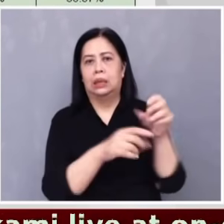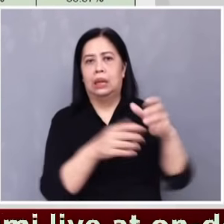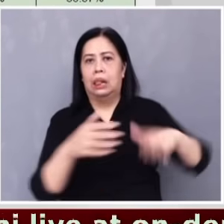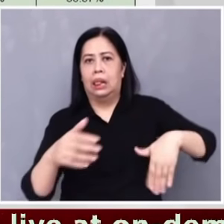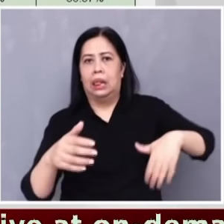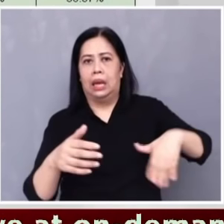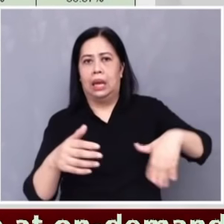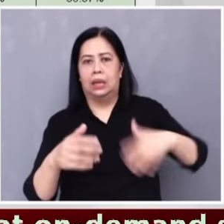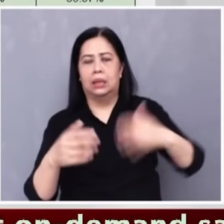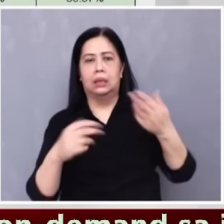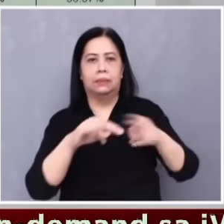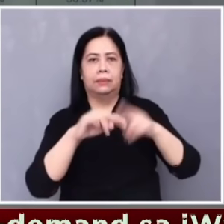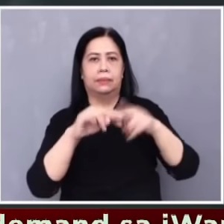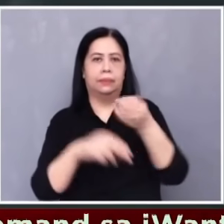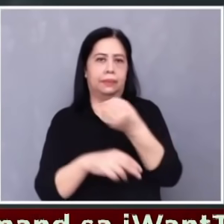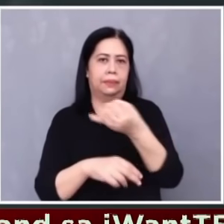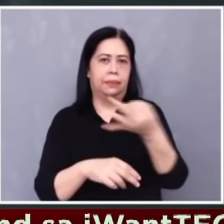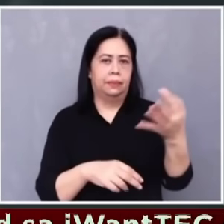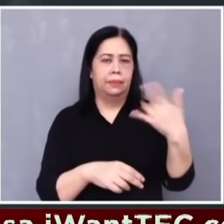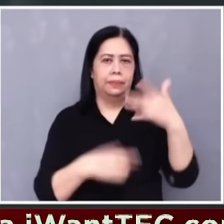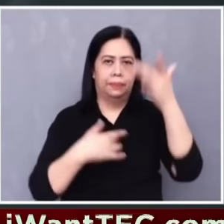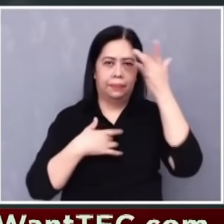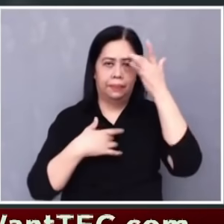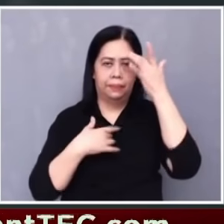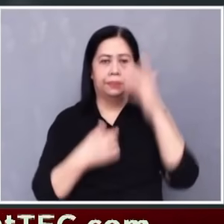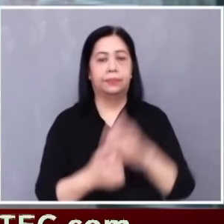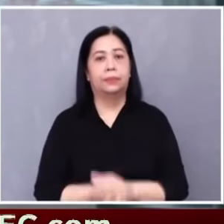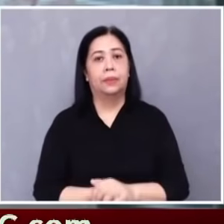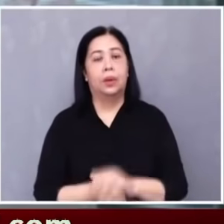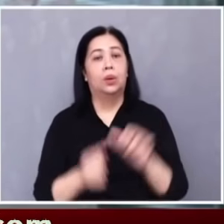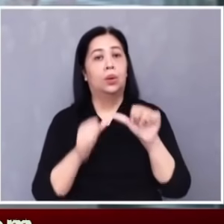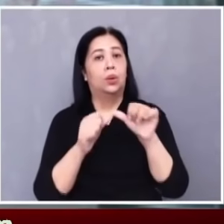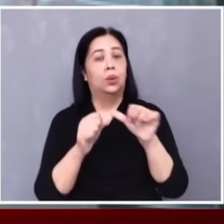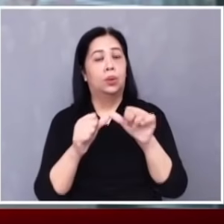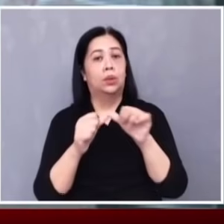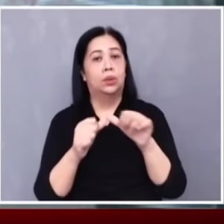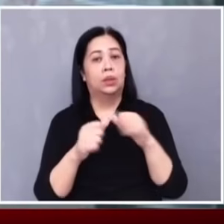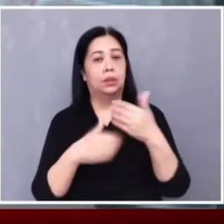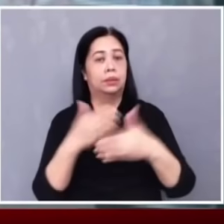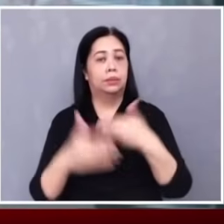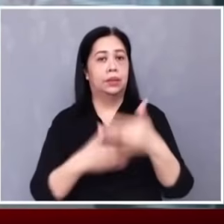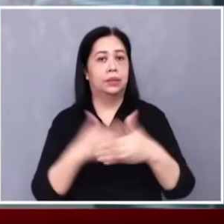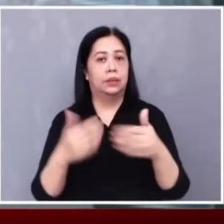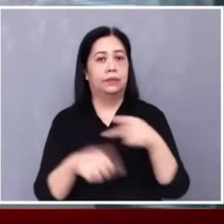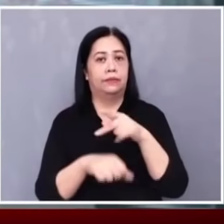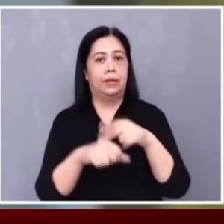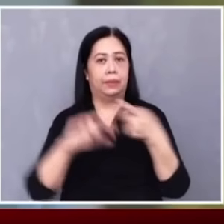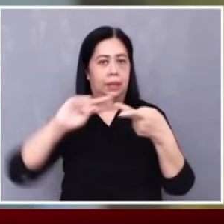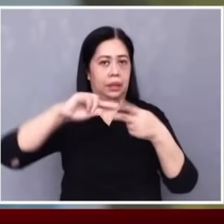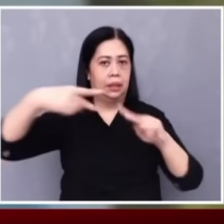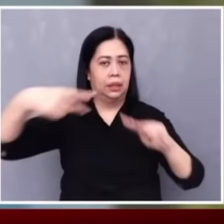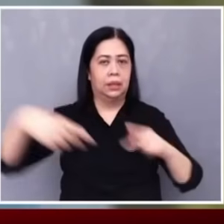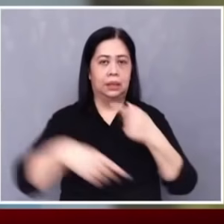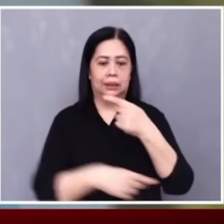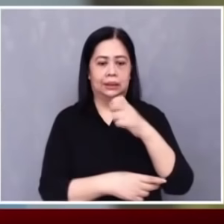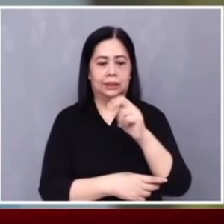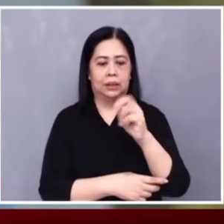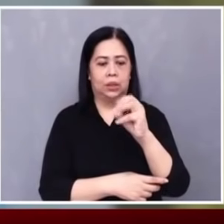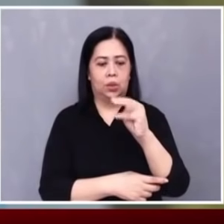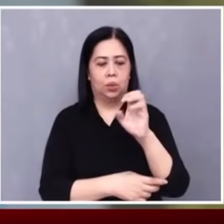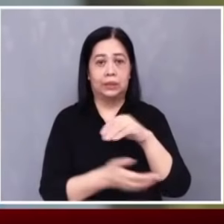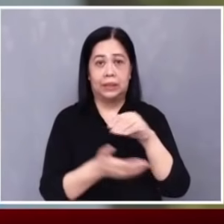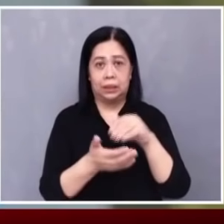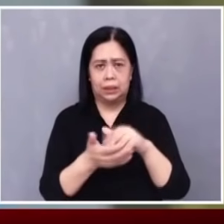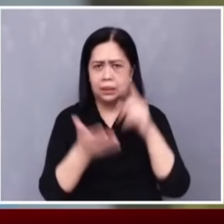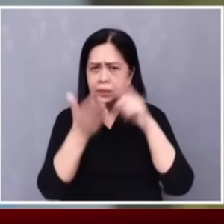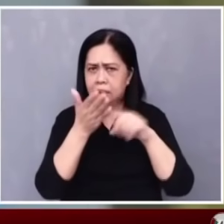bilang ng nagkakasakit. Tuloy-tuloy naman ang pagproseso ng Philippine Genome Center ng mga sample para matukoy kung anong mga